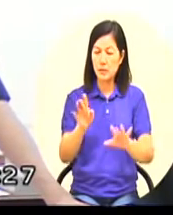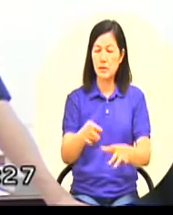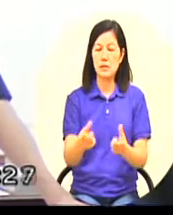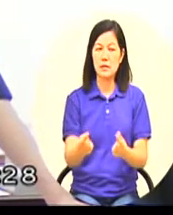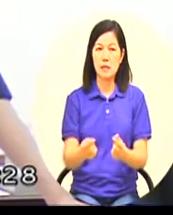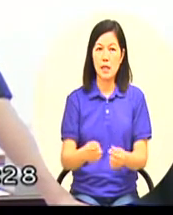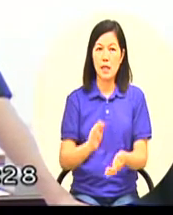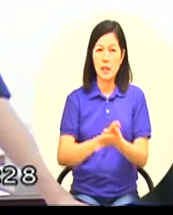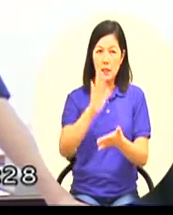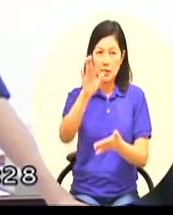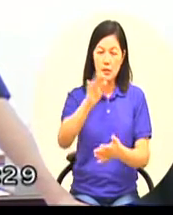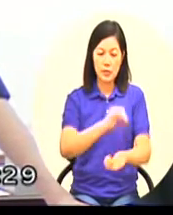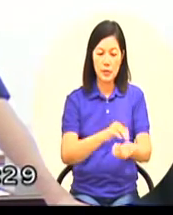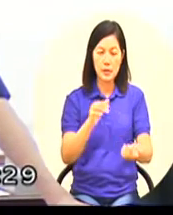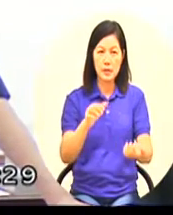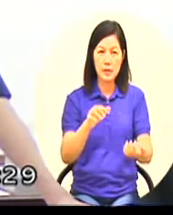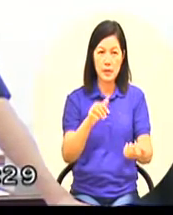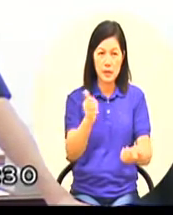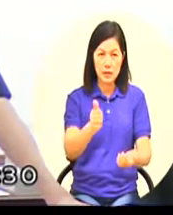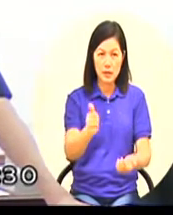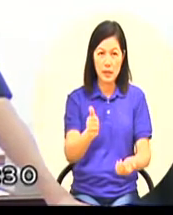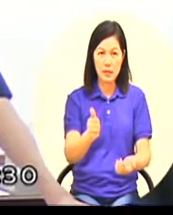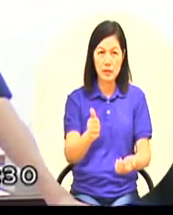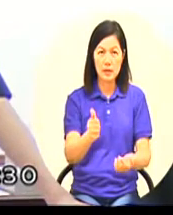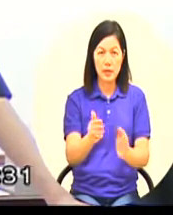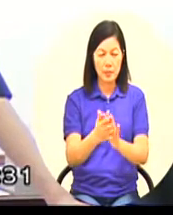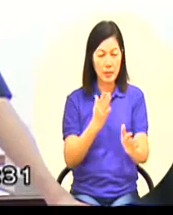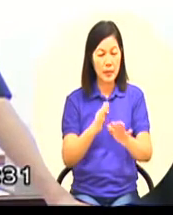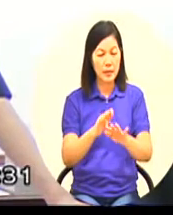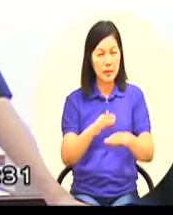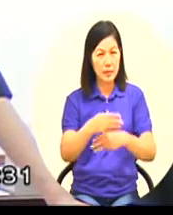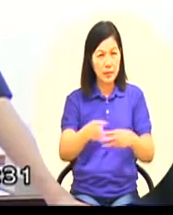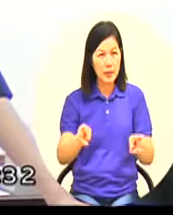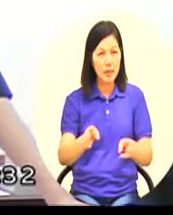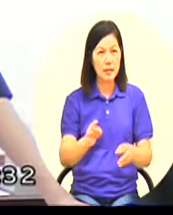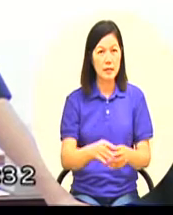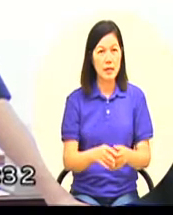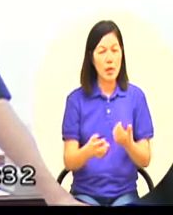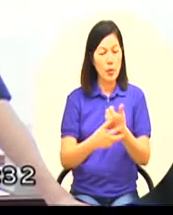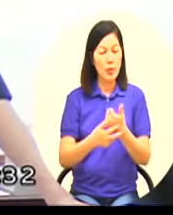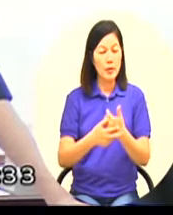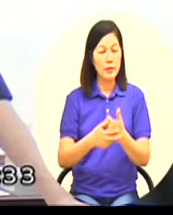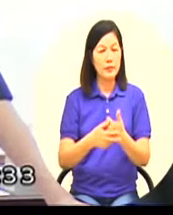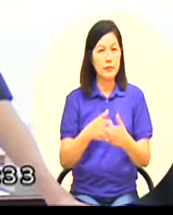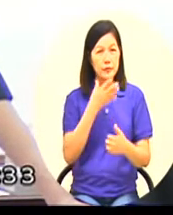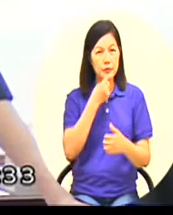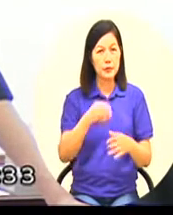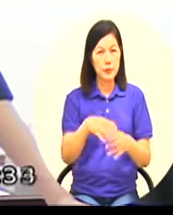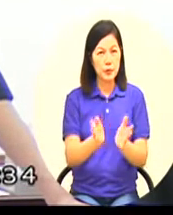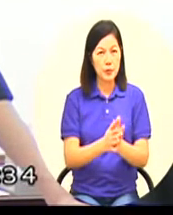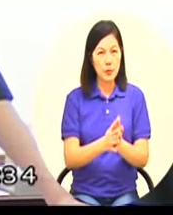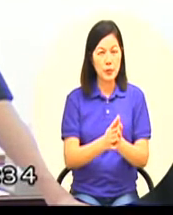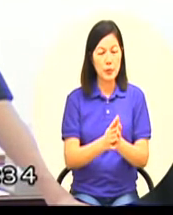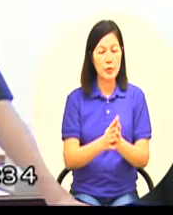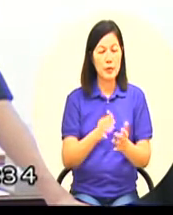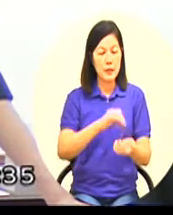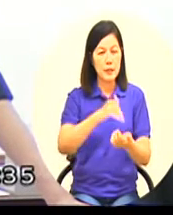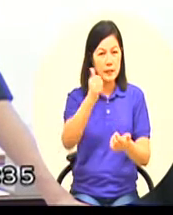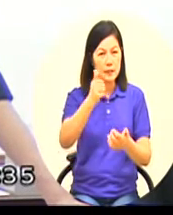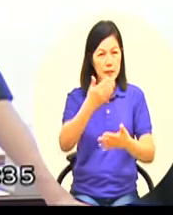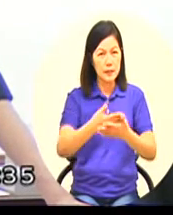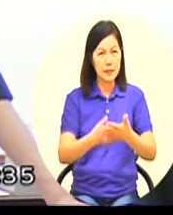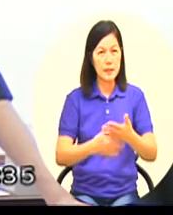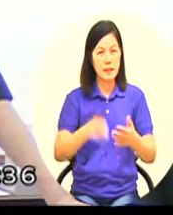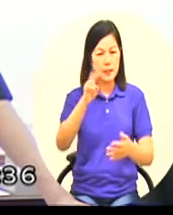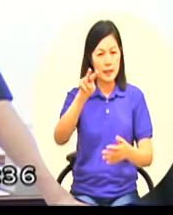样，大概现在卫福部的统计会少2000个医生，会